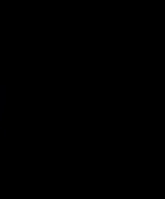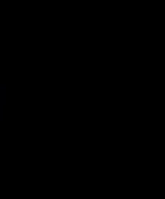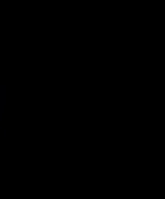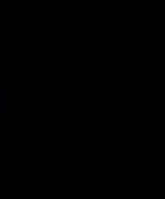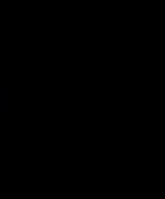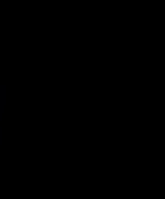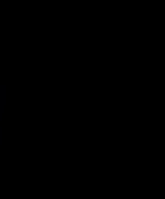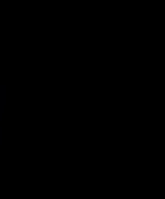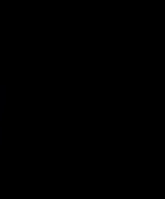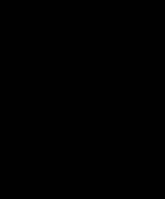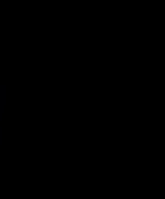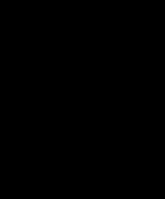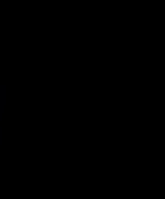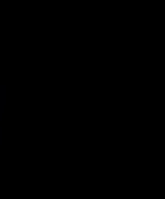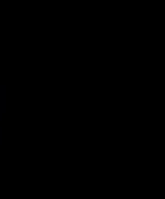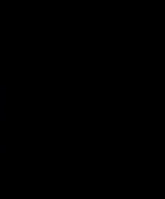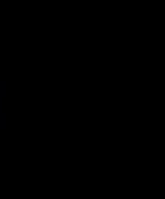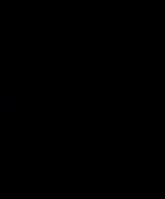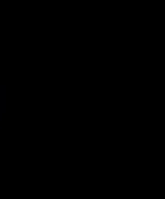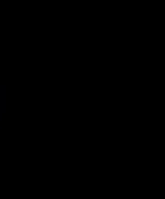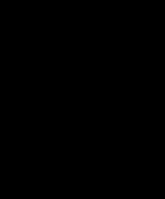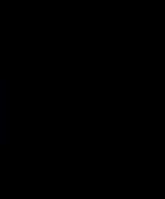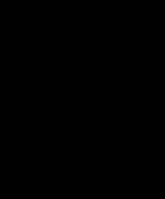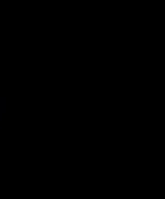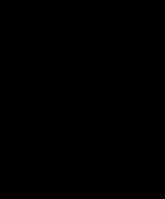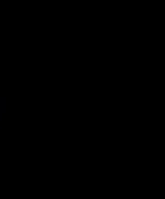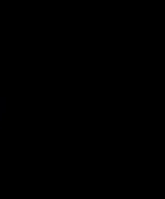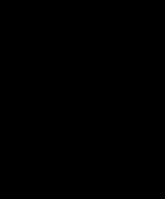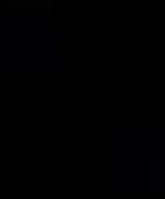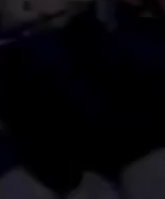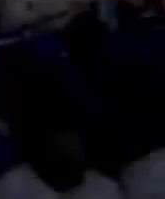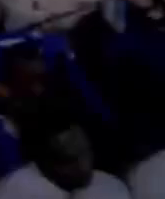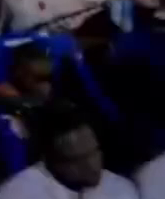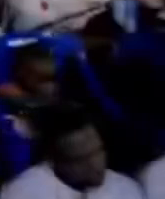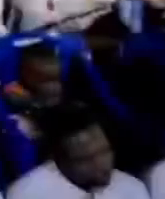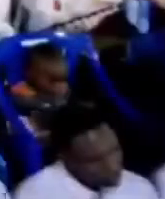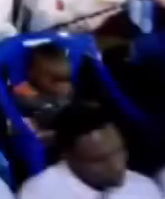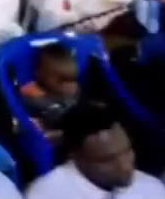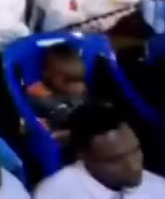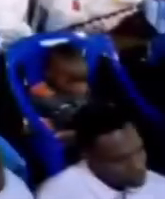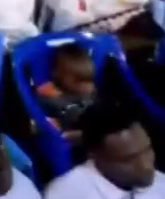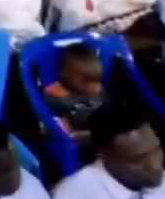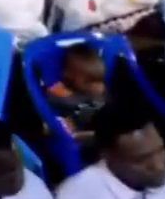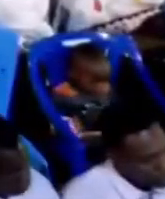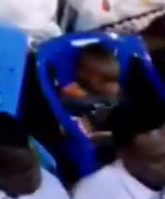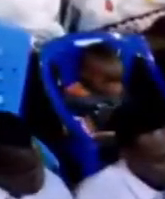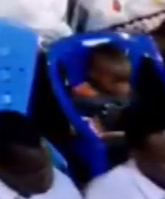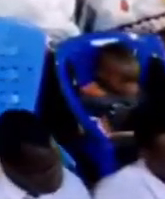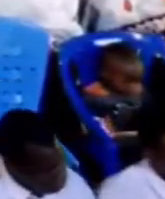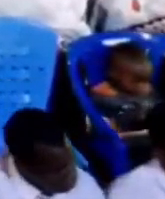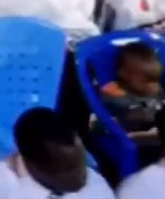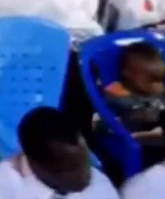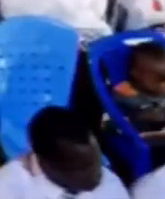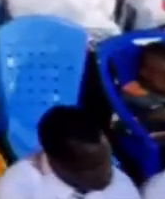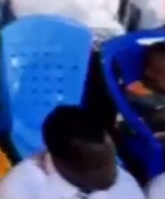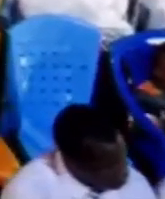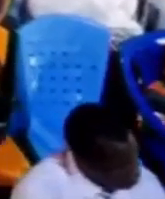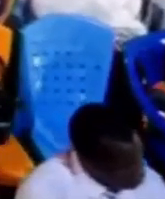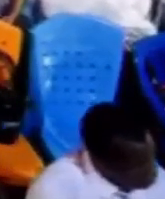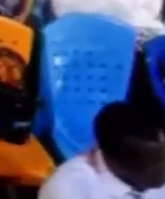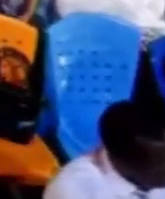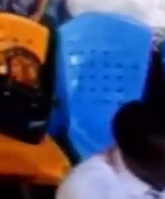Walikuwa wananyuziwa kwenye ncha ya sikio, alafu pia kwenye dore gumba la mkono wa